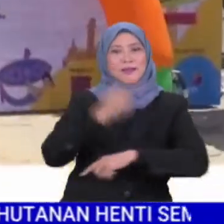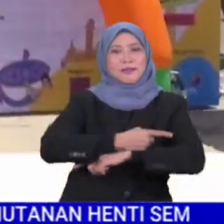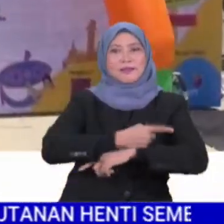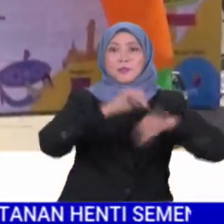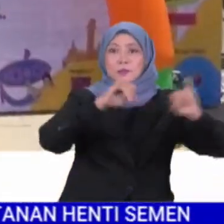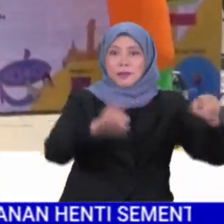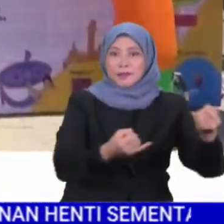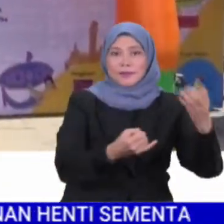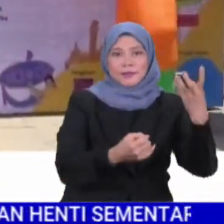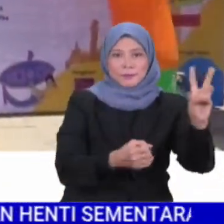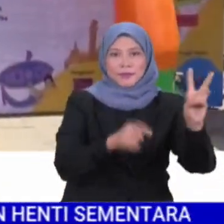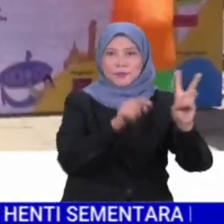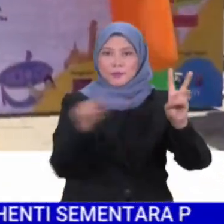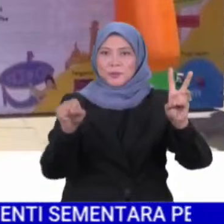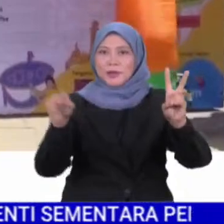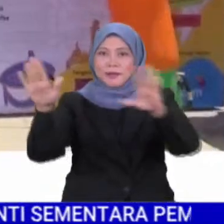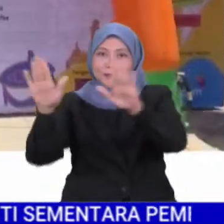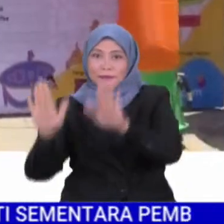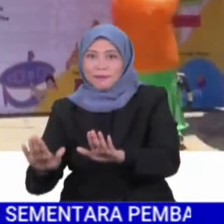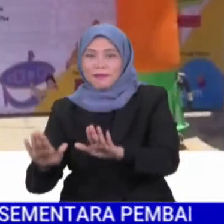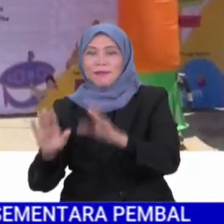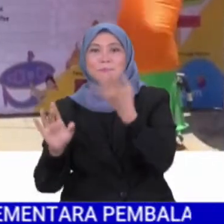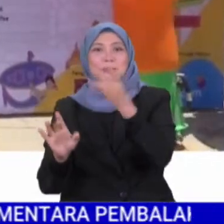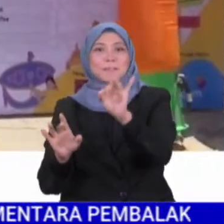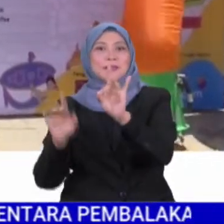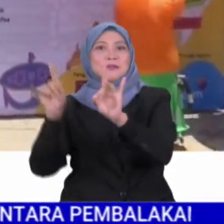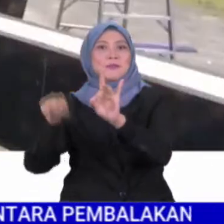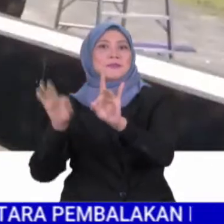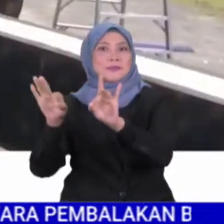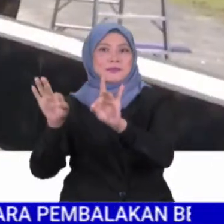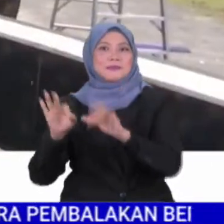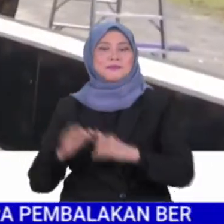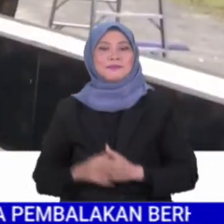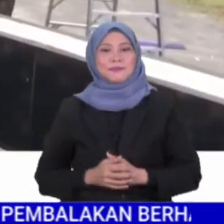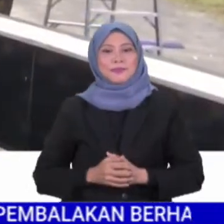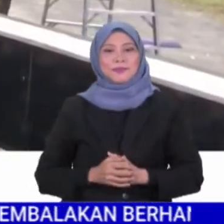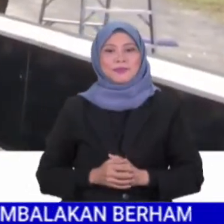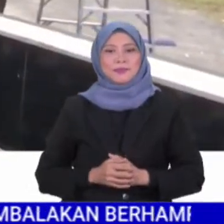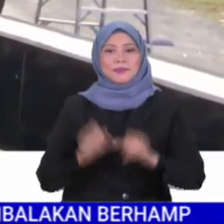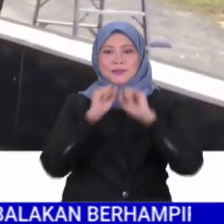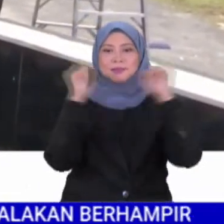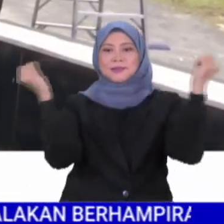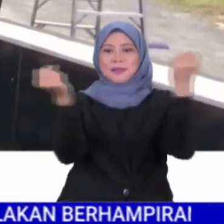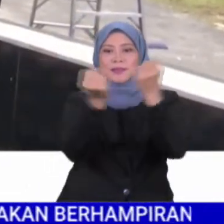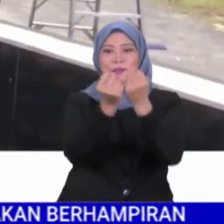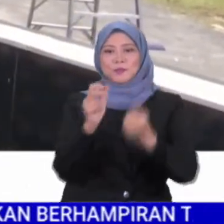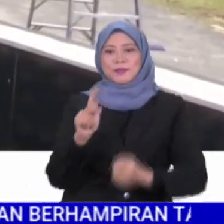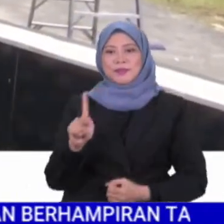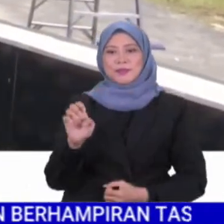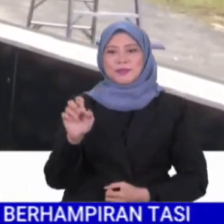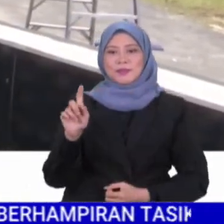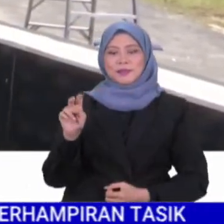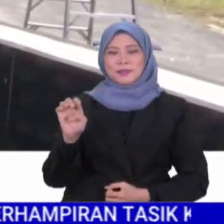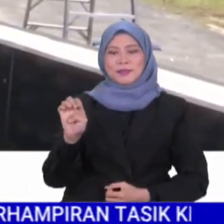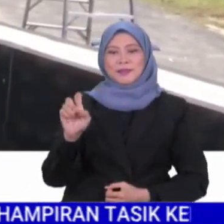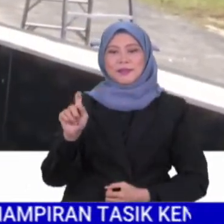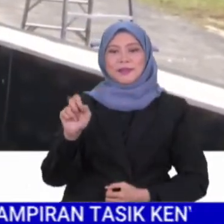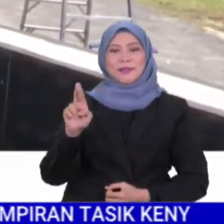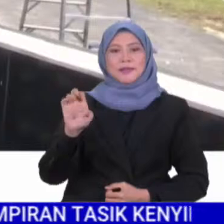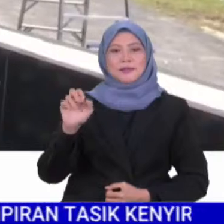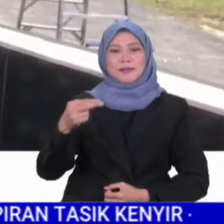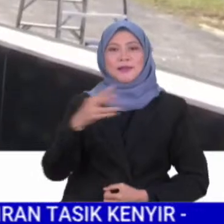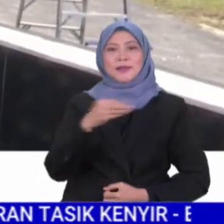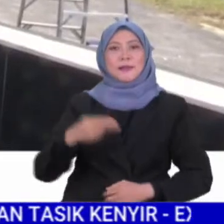16 September hinggalah ke hari Ahad 18 September ya. Di Stadium Mini Ketere dan juga Padang